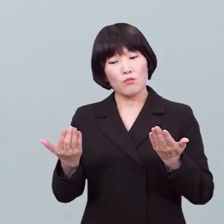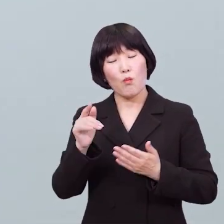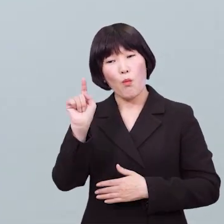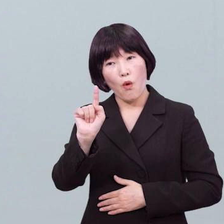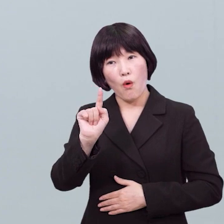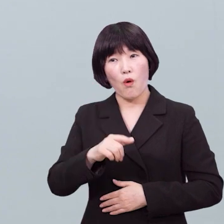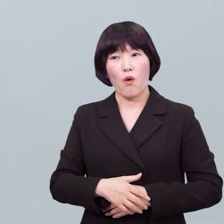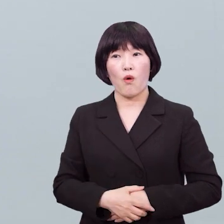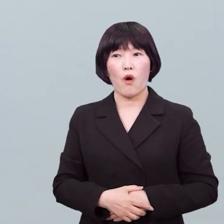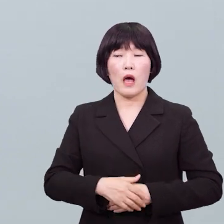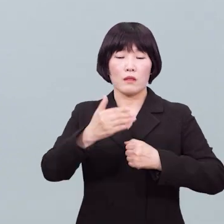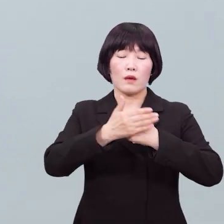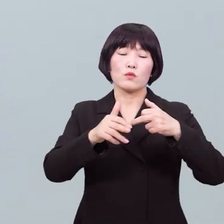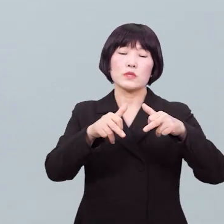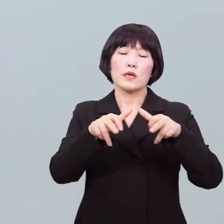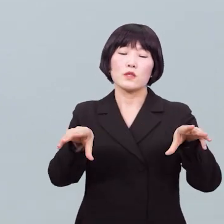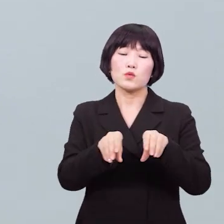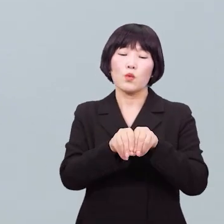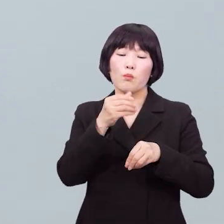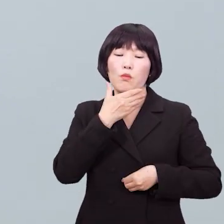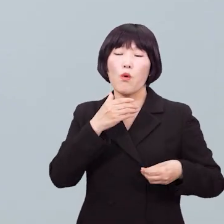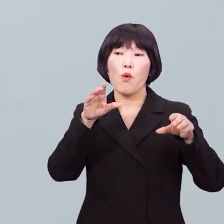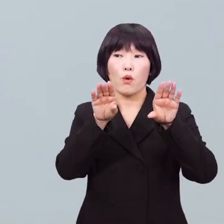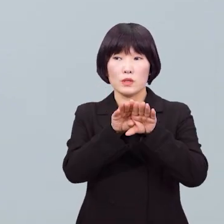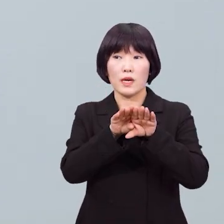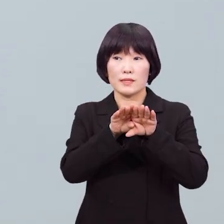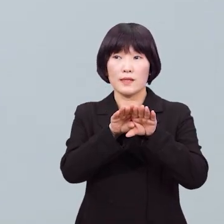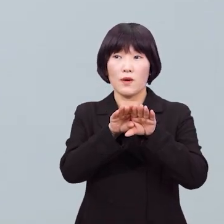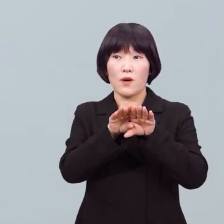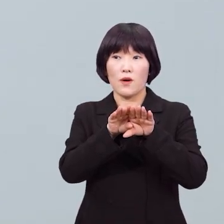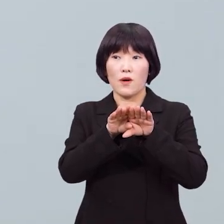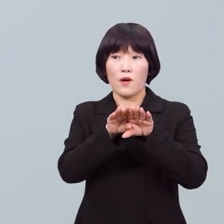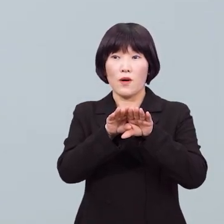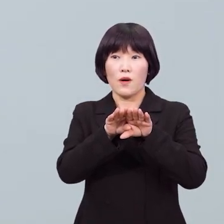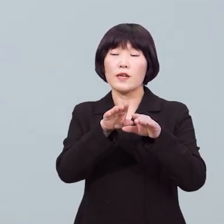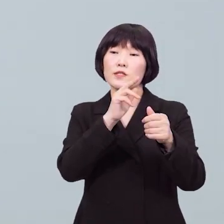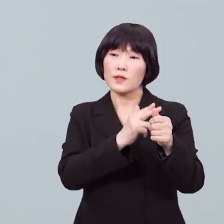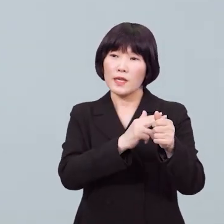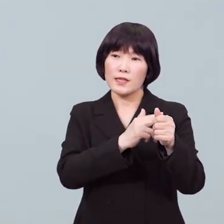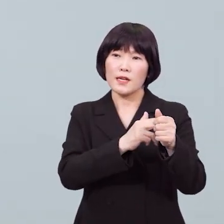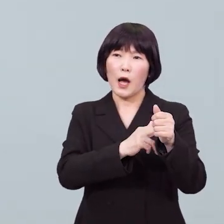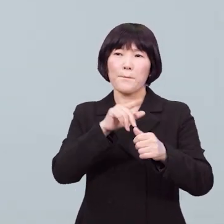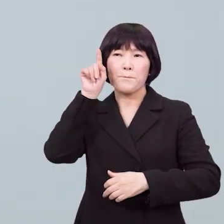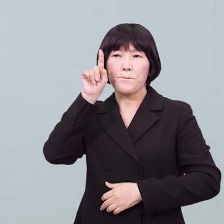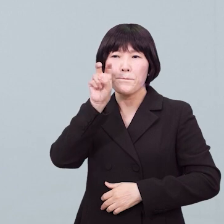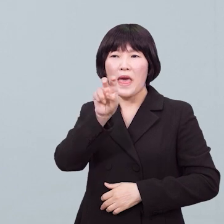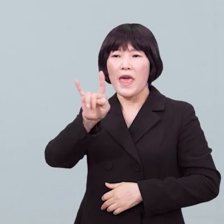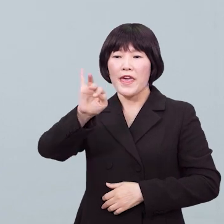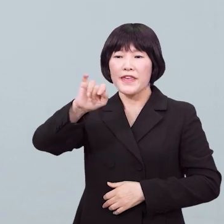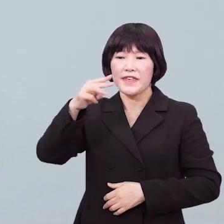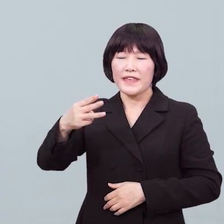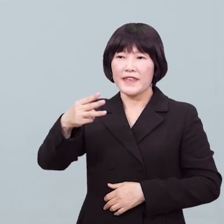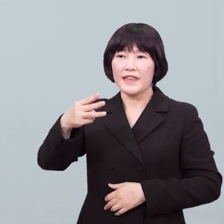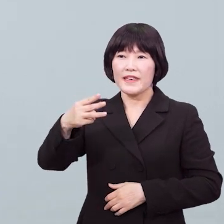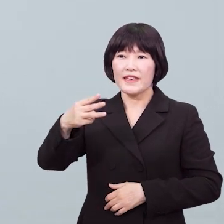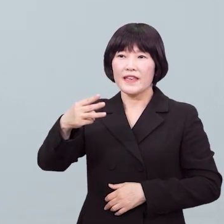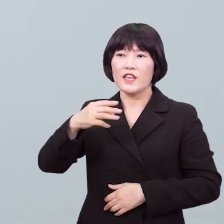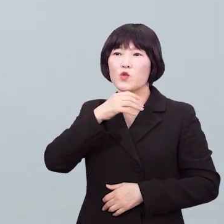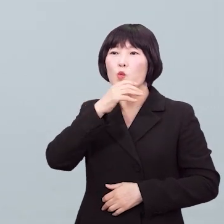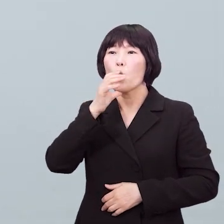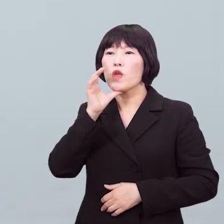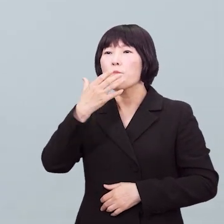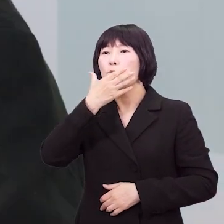복지관의 선생님과 매일 제가 노인 센터에서 할아버지 할머니와